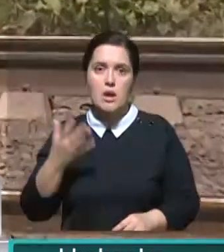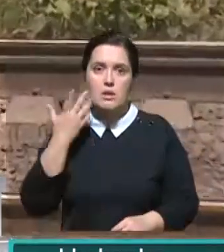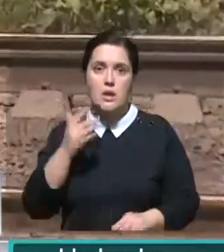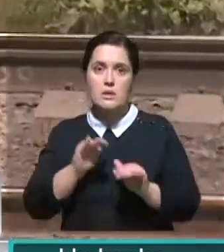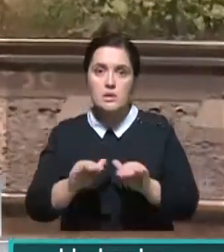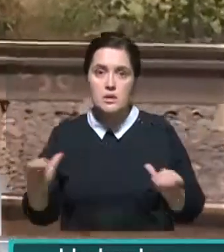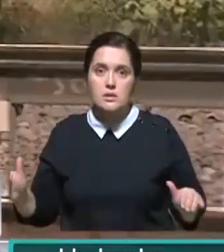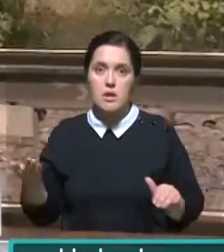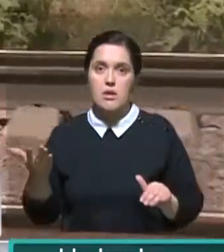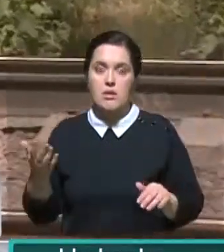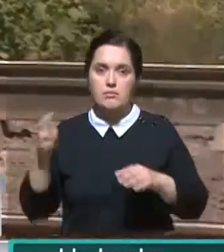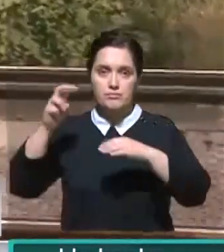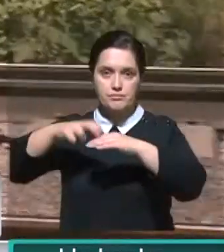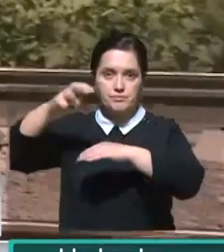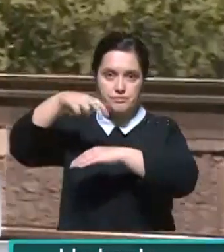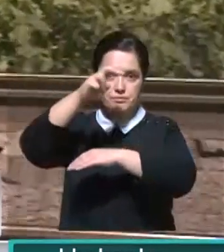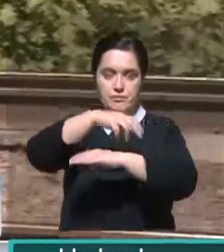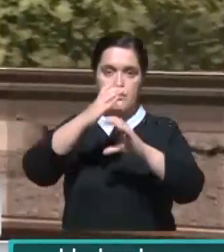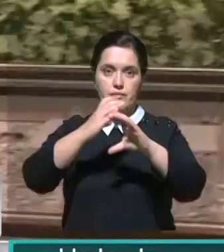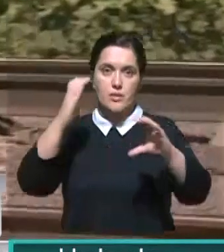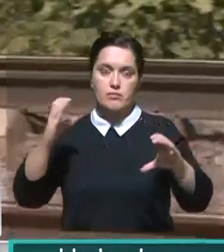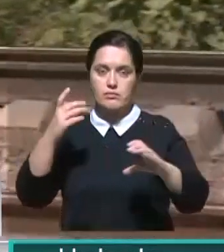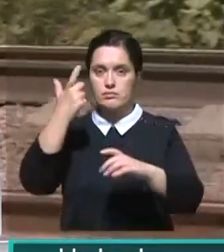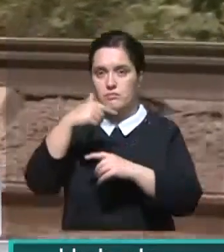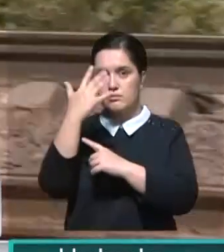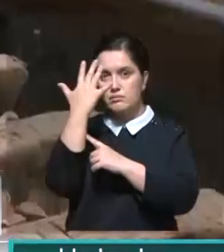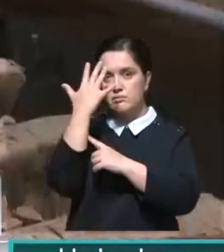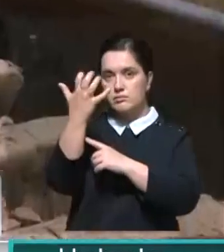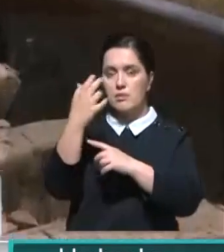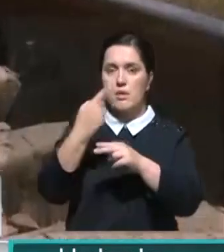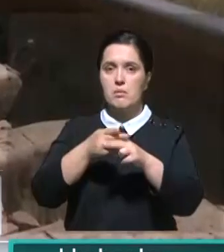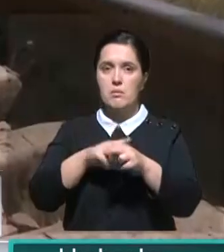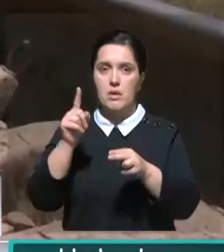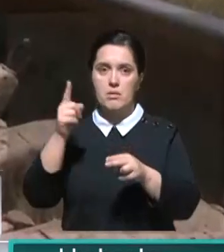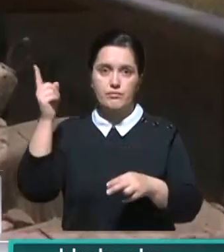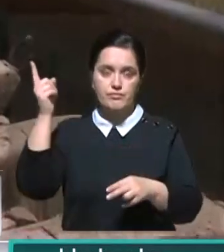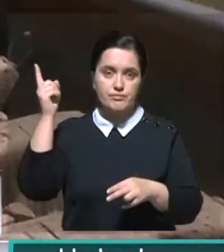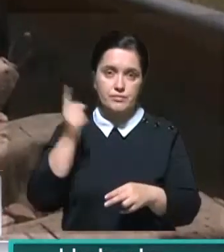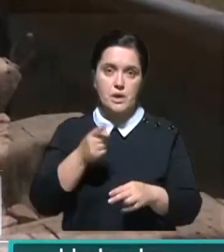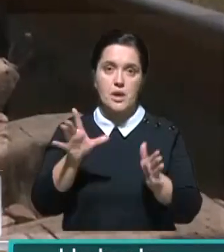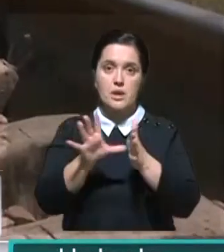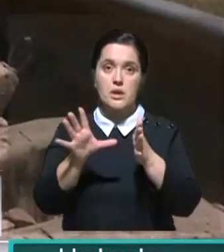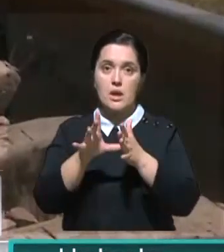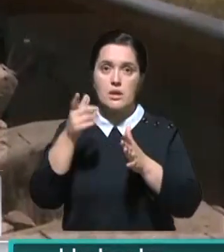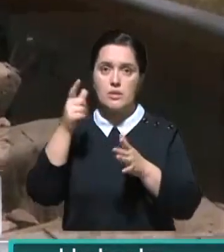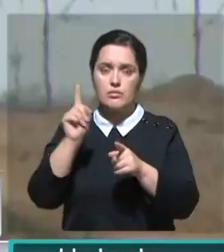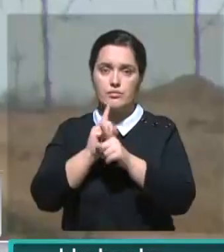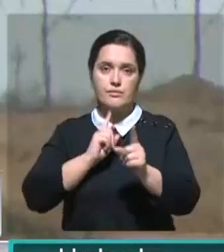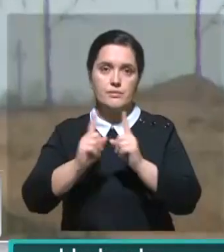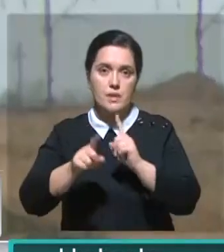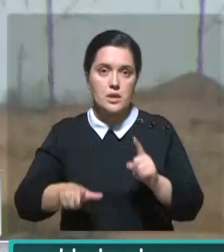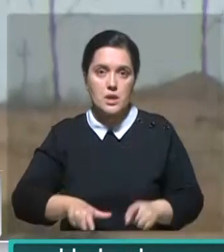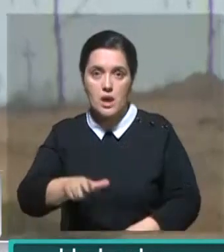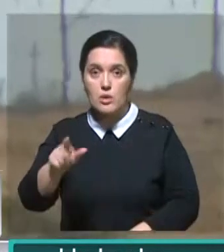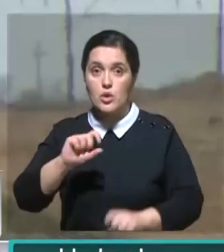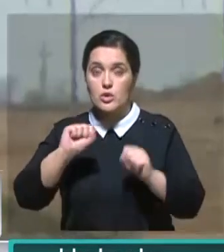случаи, когда дети бегают по крышам вагонов, чтобы сделать селфи, и попадают под высоковольтные провода. Они часто перебегают дорогу в неположенном месте.